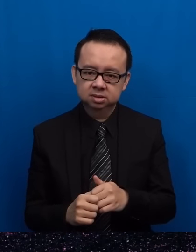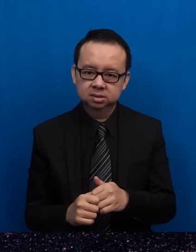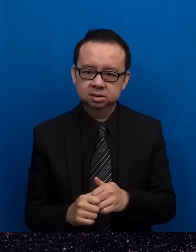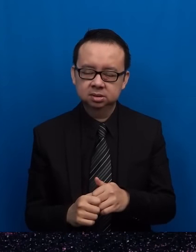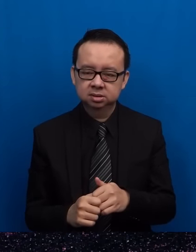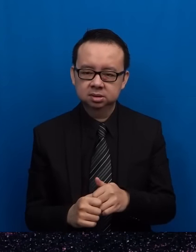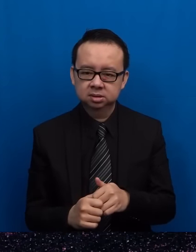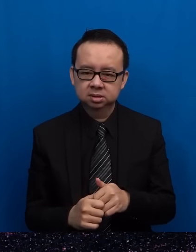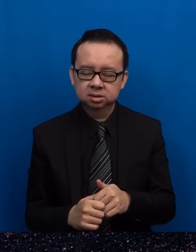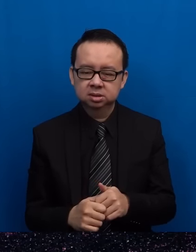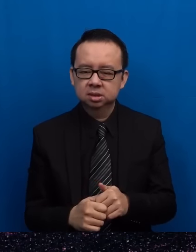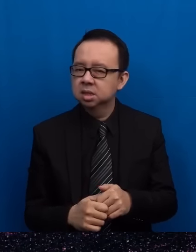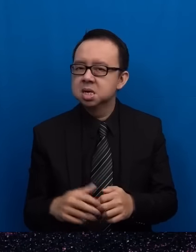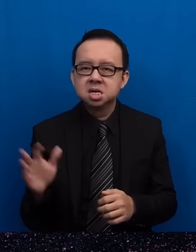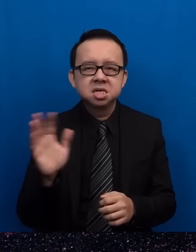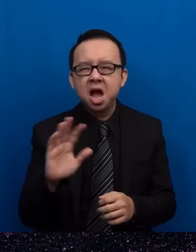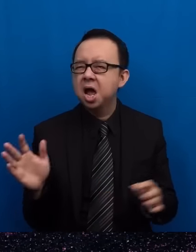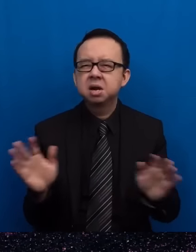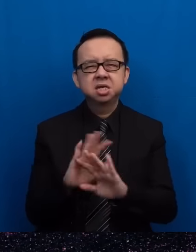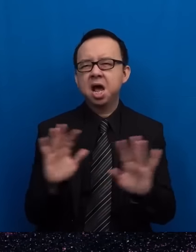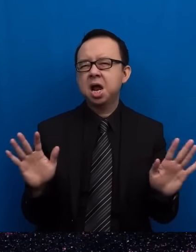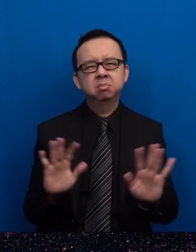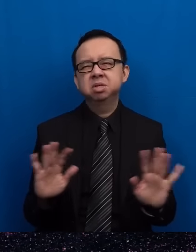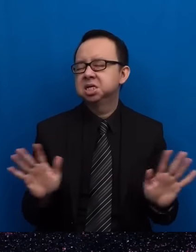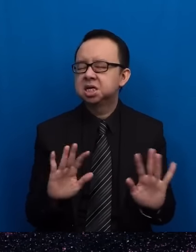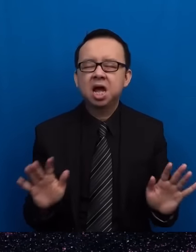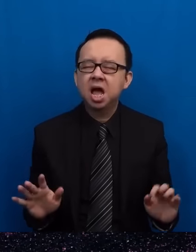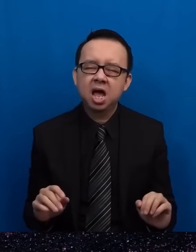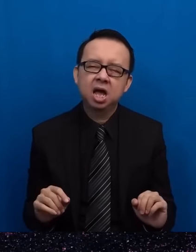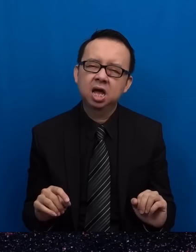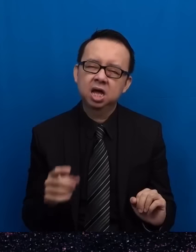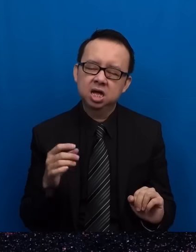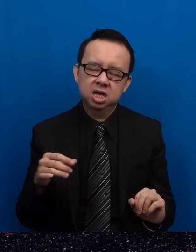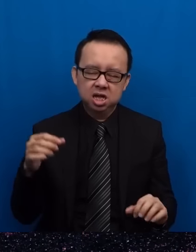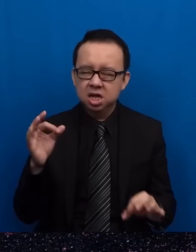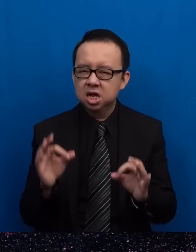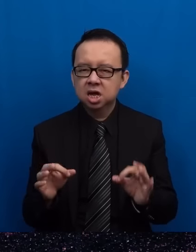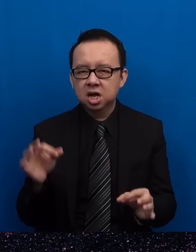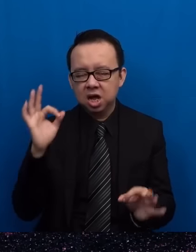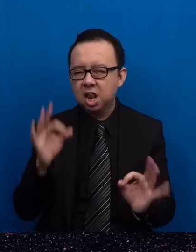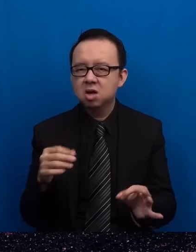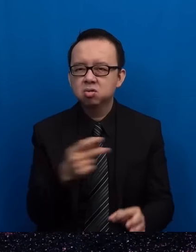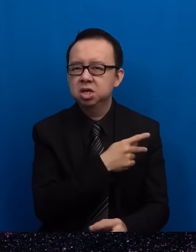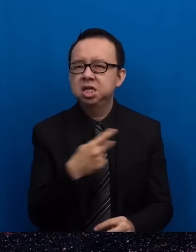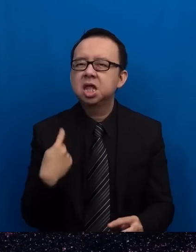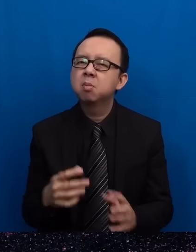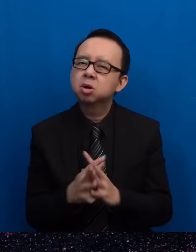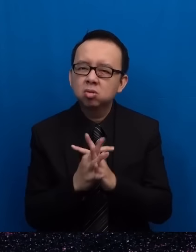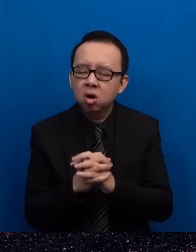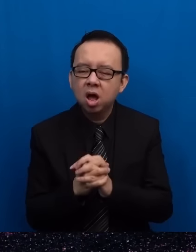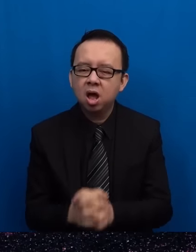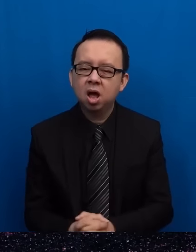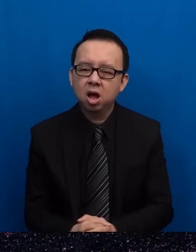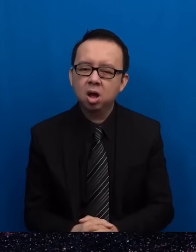melemparkan handuk putih dan berkata, I give up. Sudah cukup sampai di sini. Banyak orang